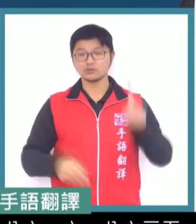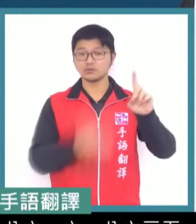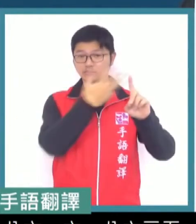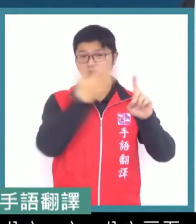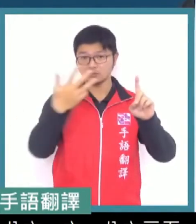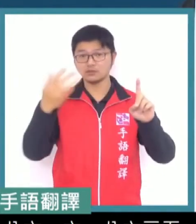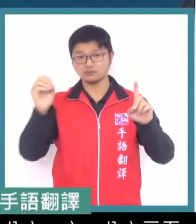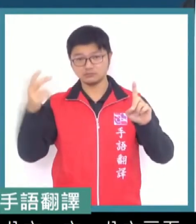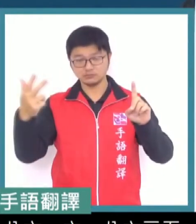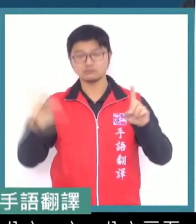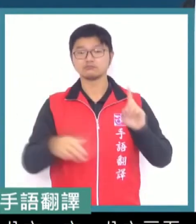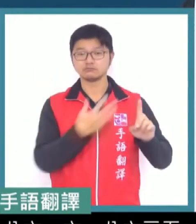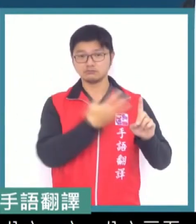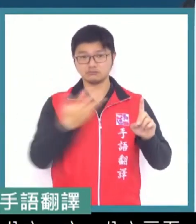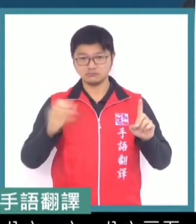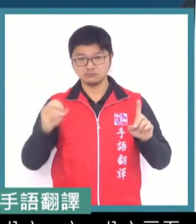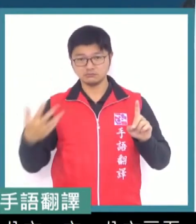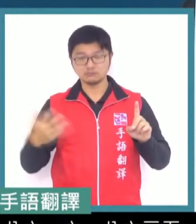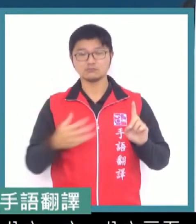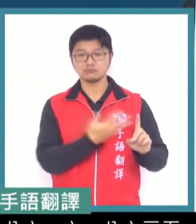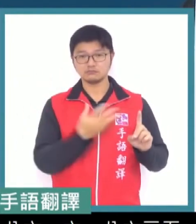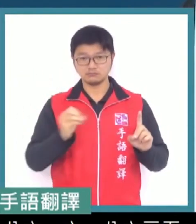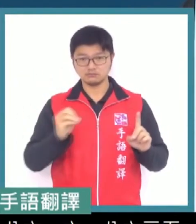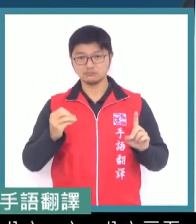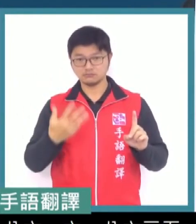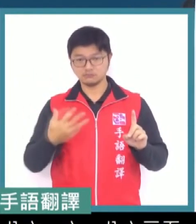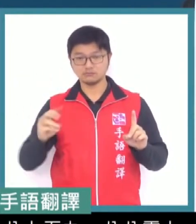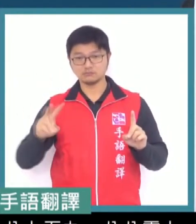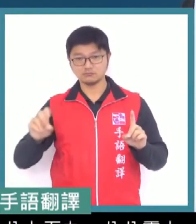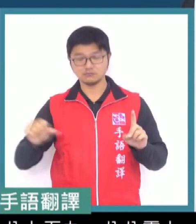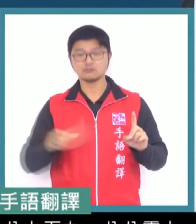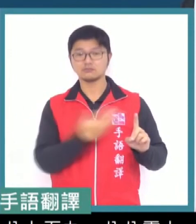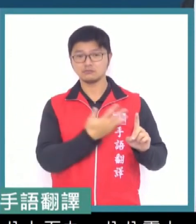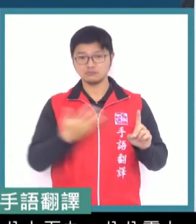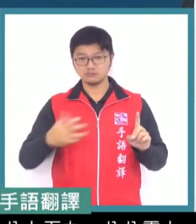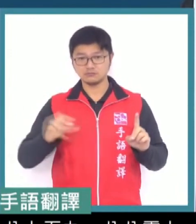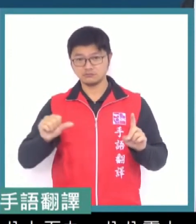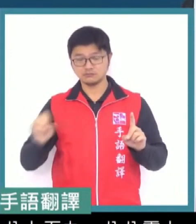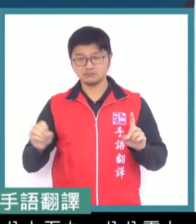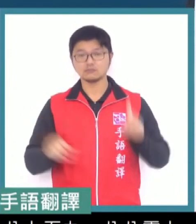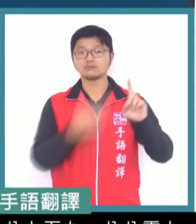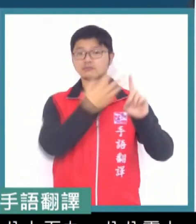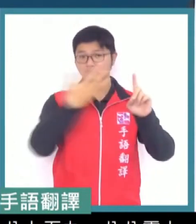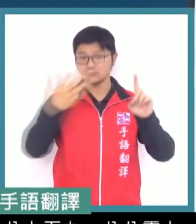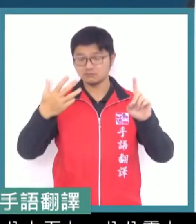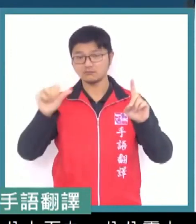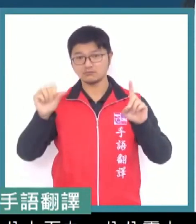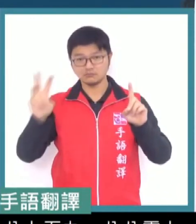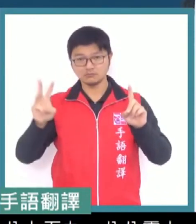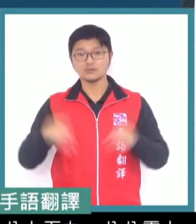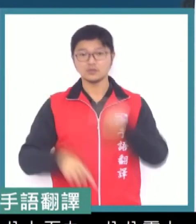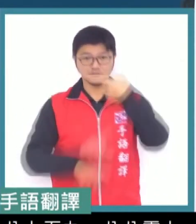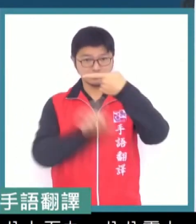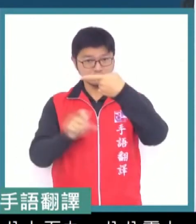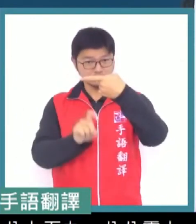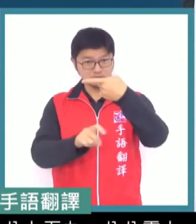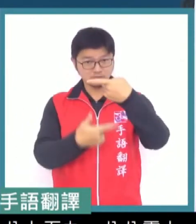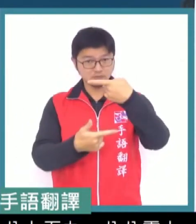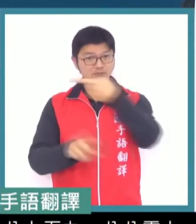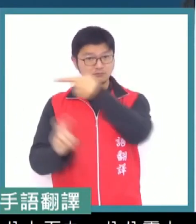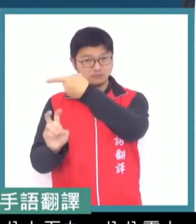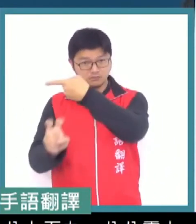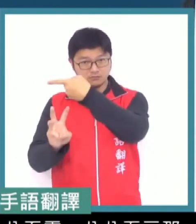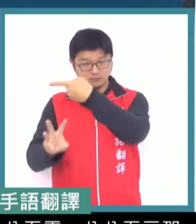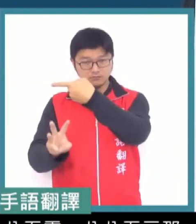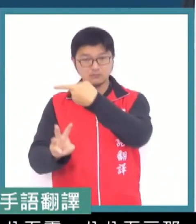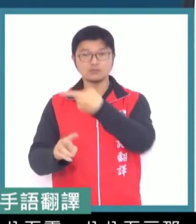18807、18808、18825、18850、18853。那1月16号跟